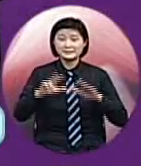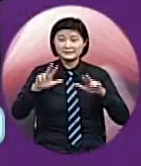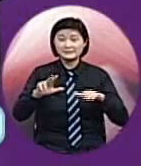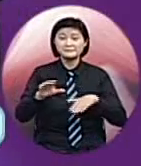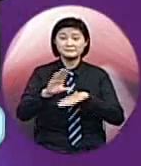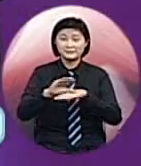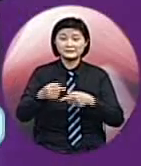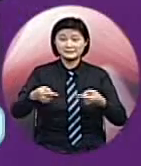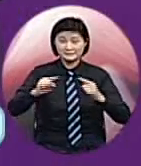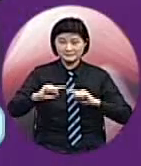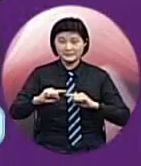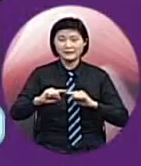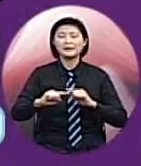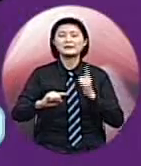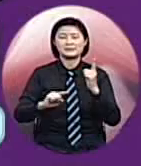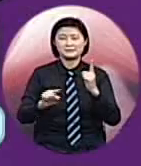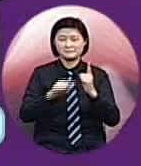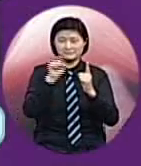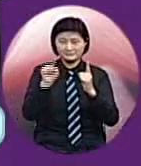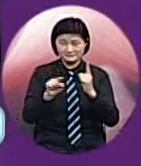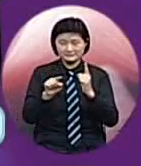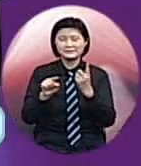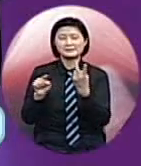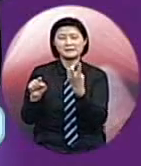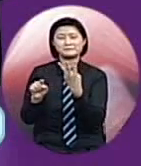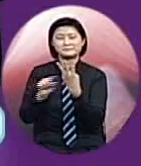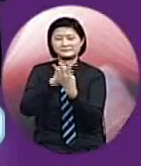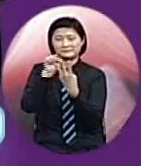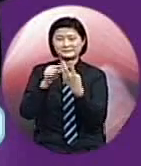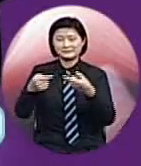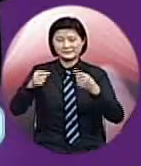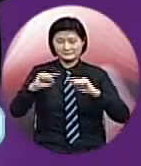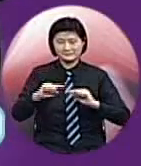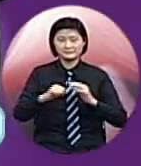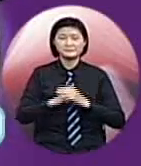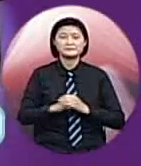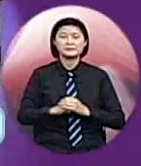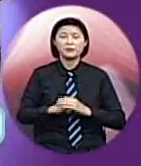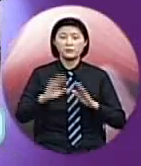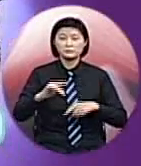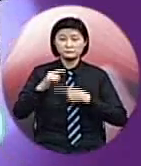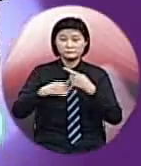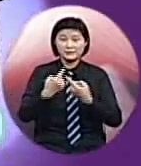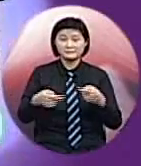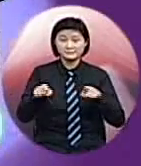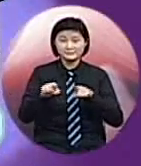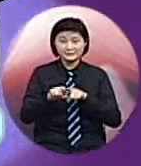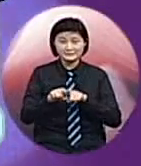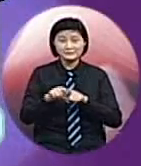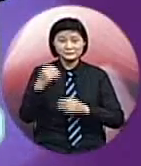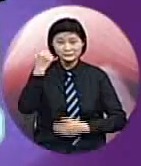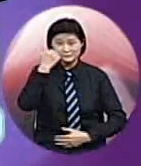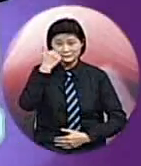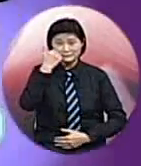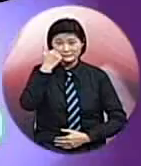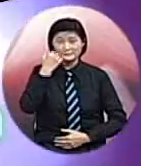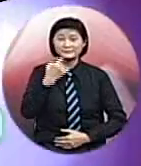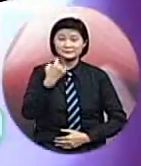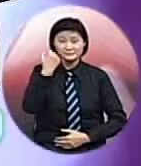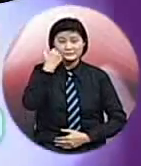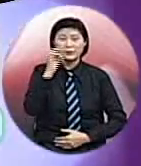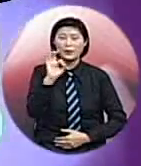생방송일 때는 1번하고 3번. 네. 3번이죠? 네. 그리고 또 오늘 수화를 함께해 주실 우리 수화 선생님은